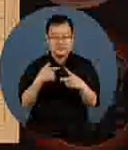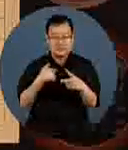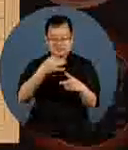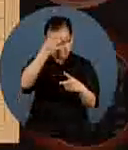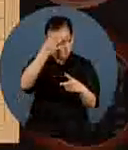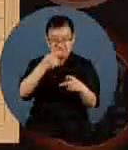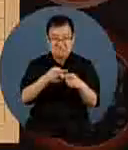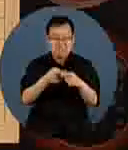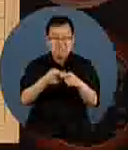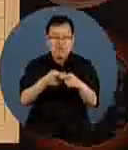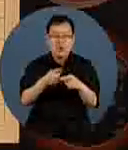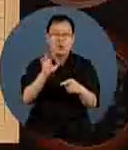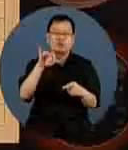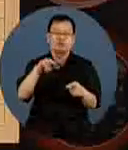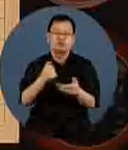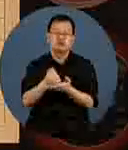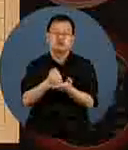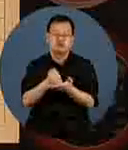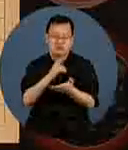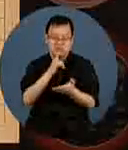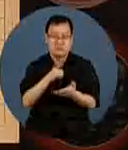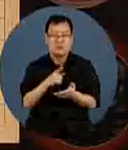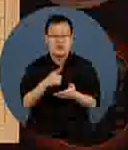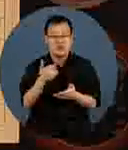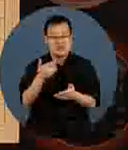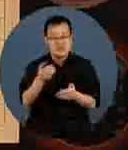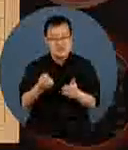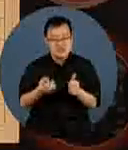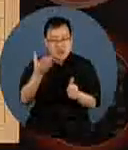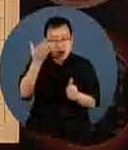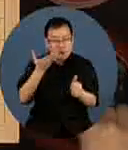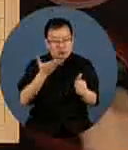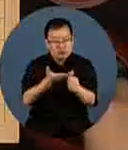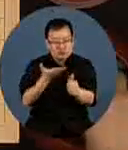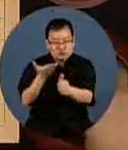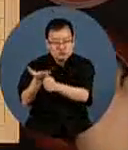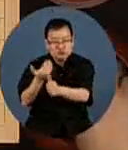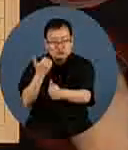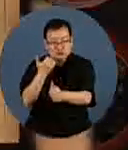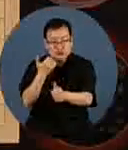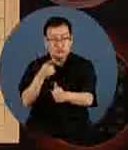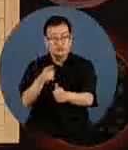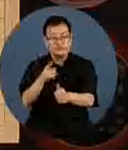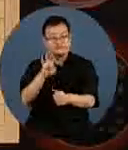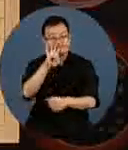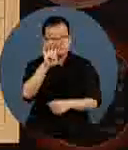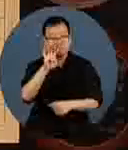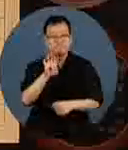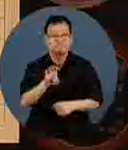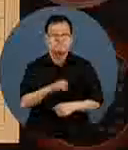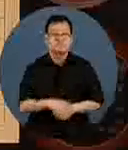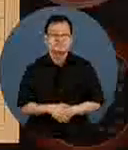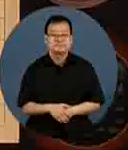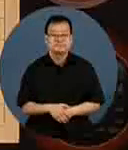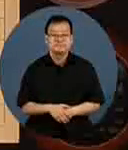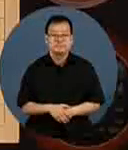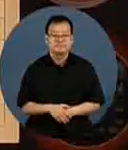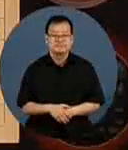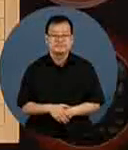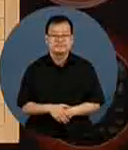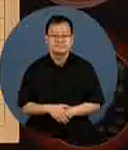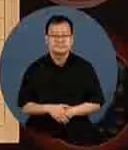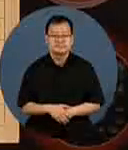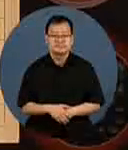운이다. 네. 신의 여신이 누구한테 미소를 짓느냐 오늘 그러한 기로에 서 있습니다.